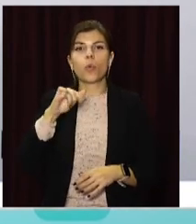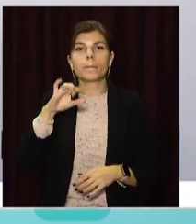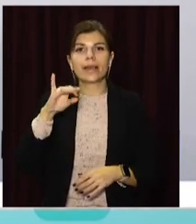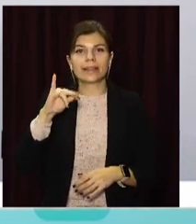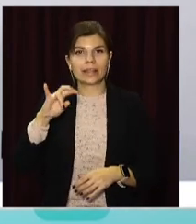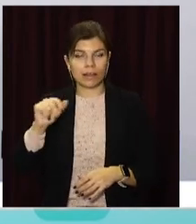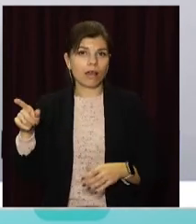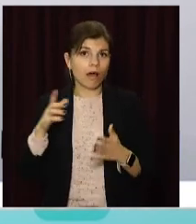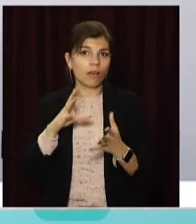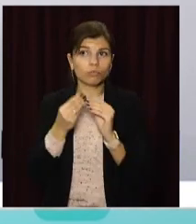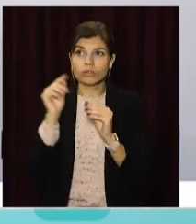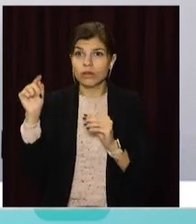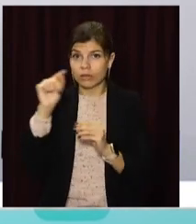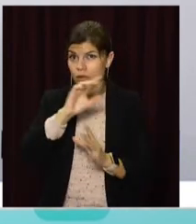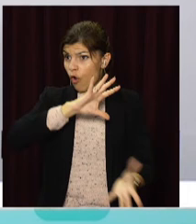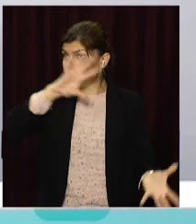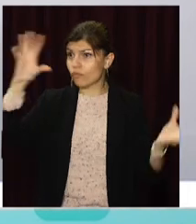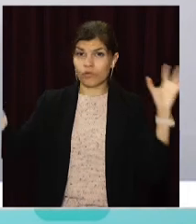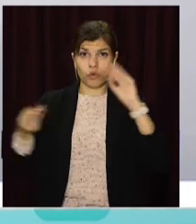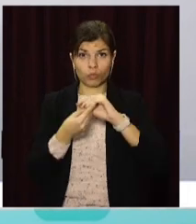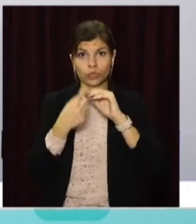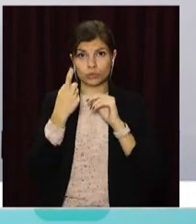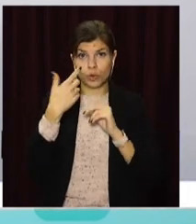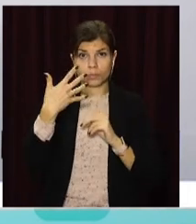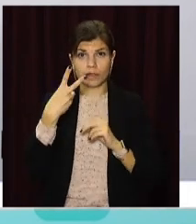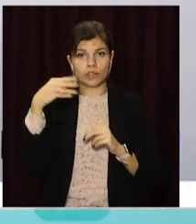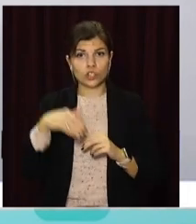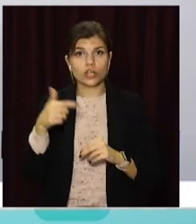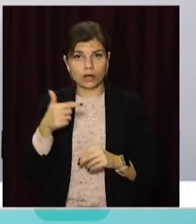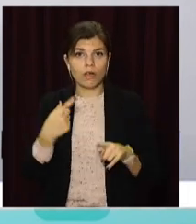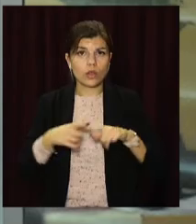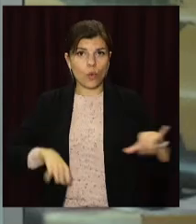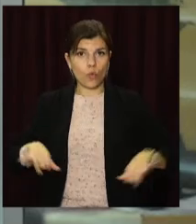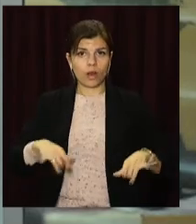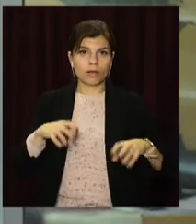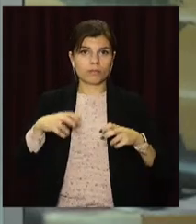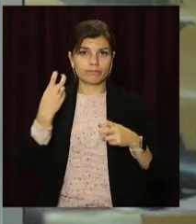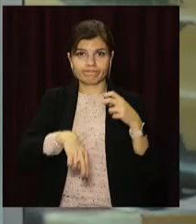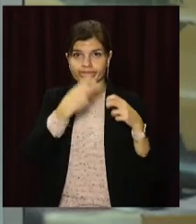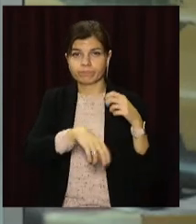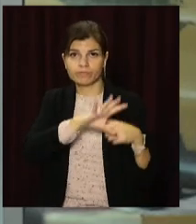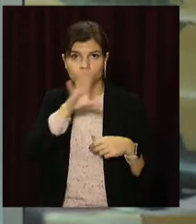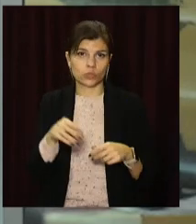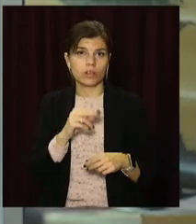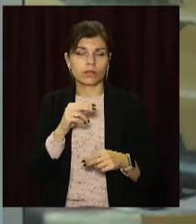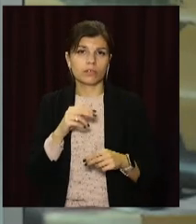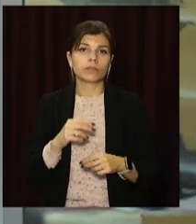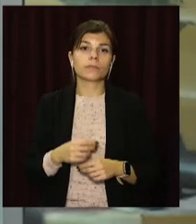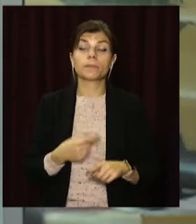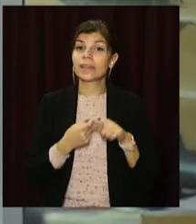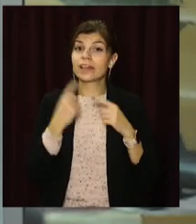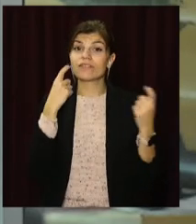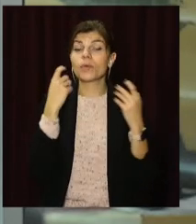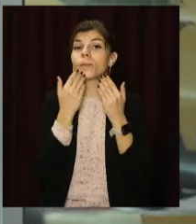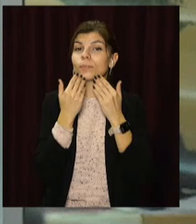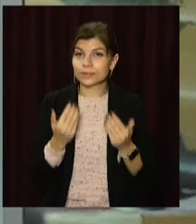тисяч гривень. Загалом на 152 тисячі гривень. Це остання інформація на цю годину.